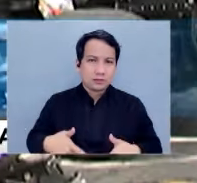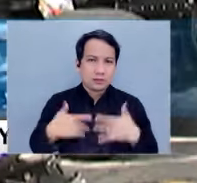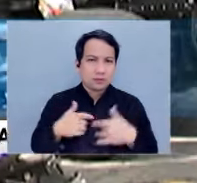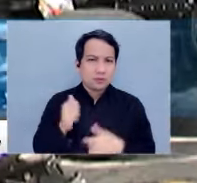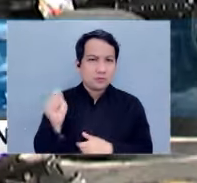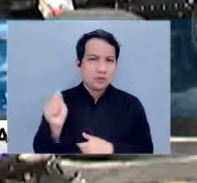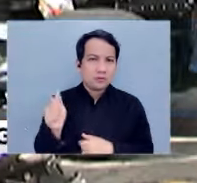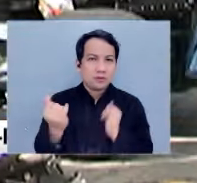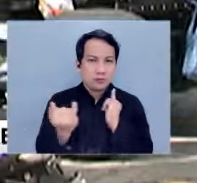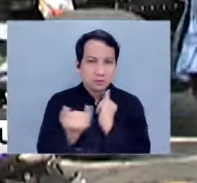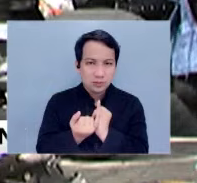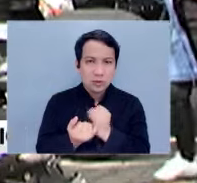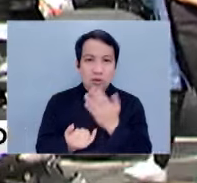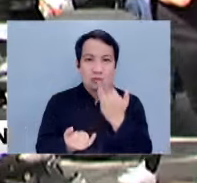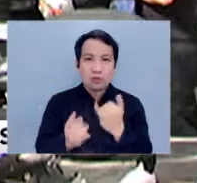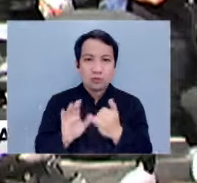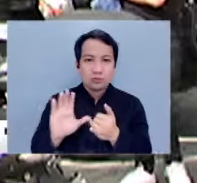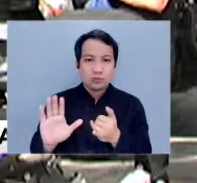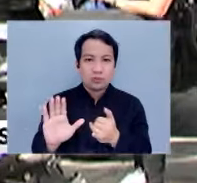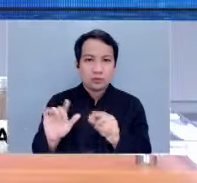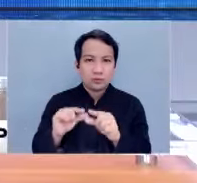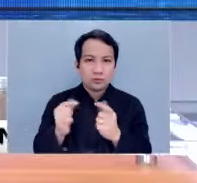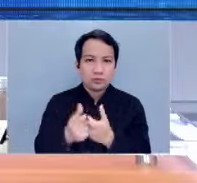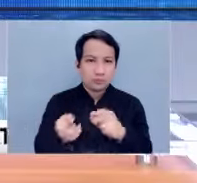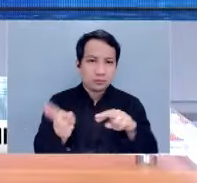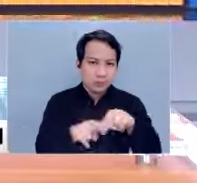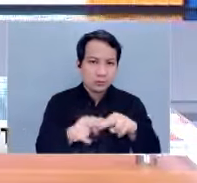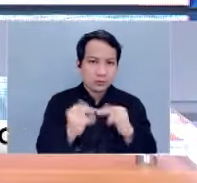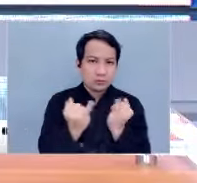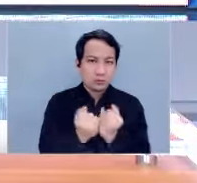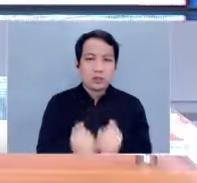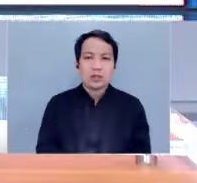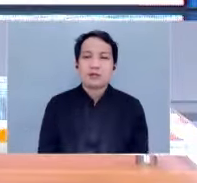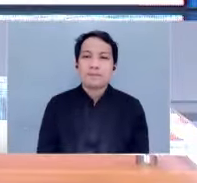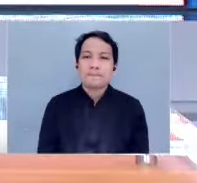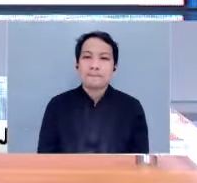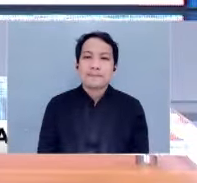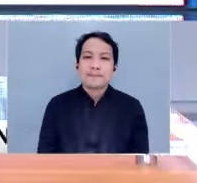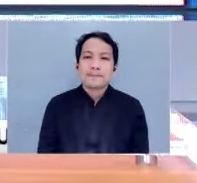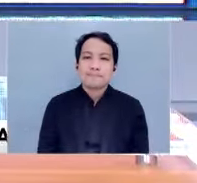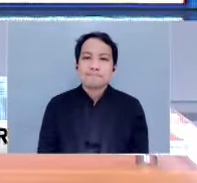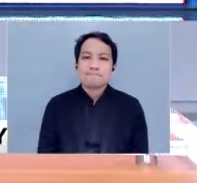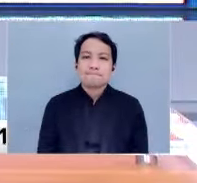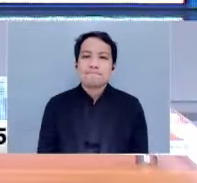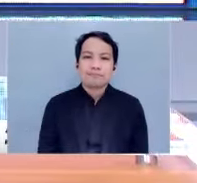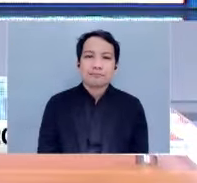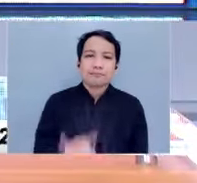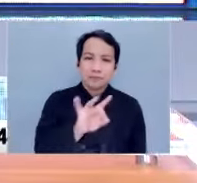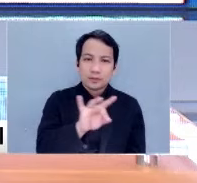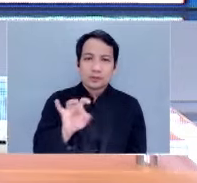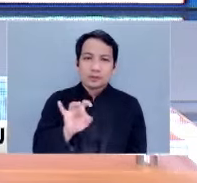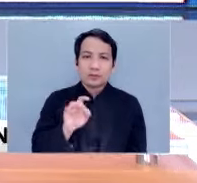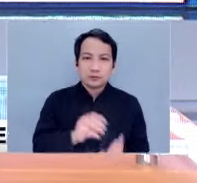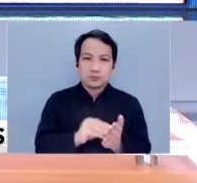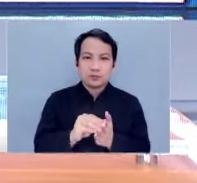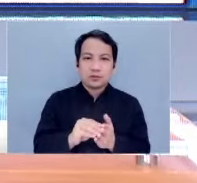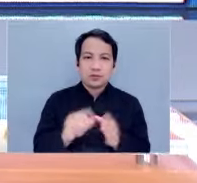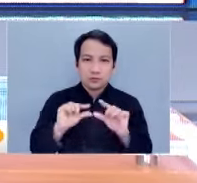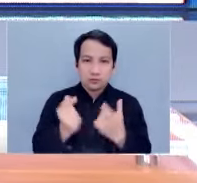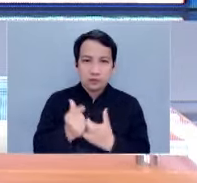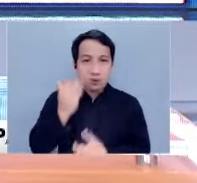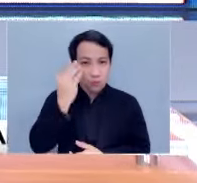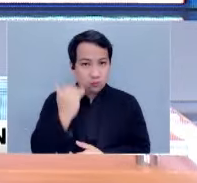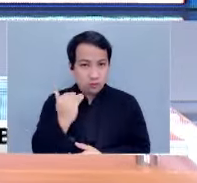PhilHealth kahit wala munang premium hike. Naglaan naman ng 800 milyong piso ang pamahalaan para sa pagtayo